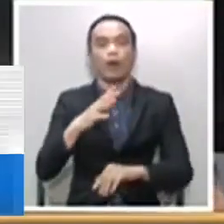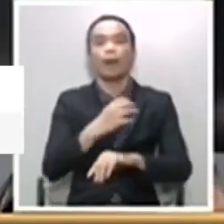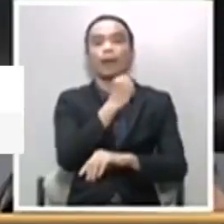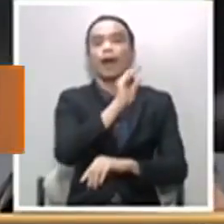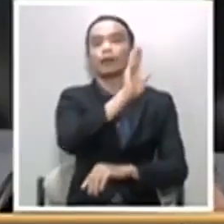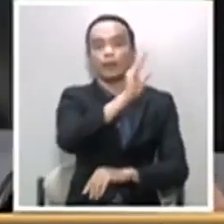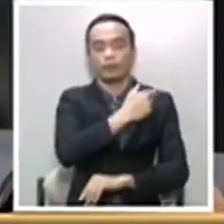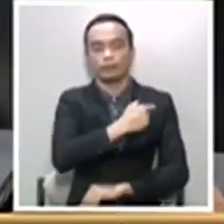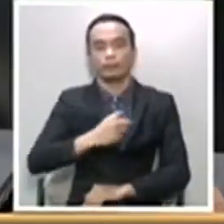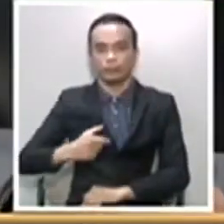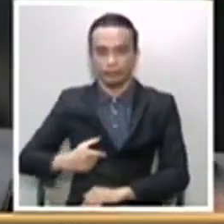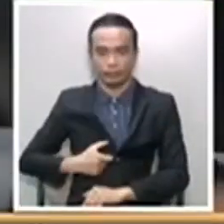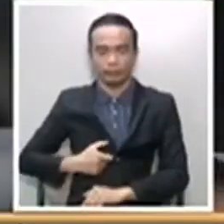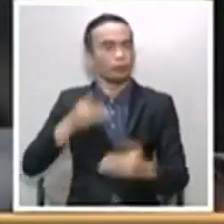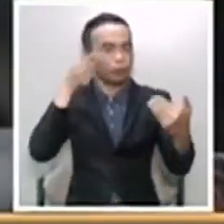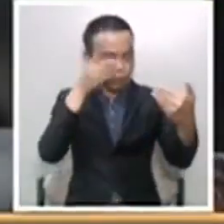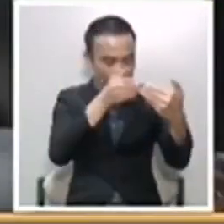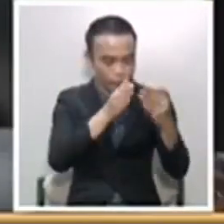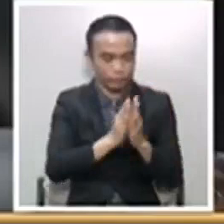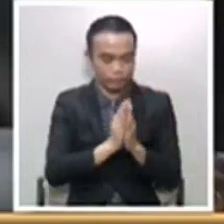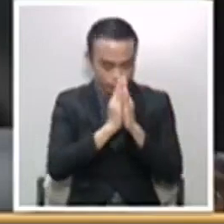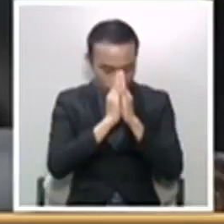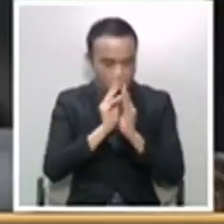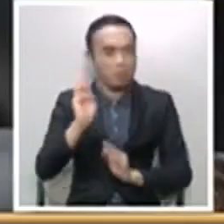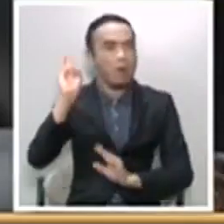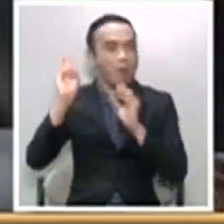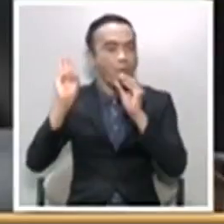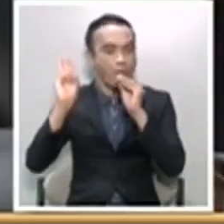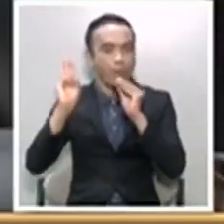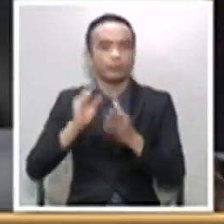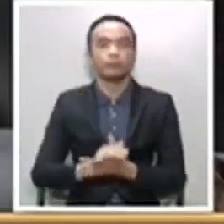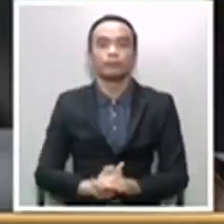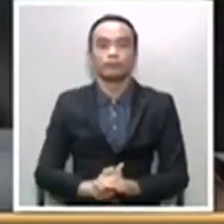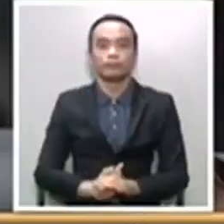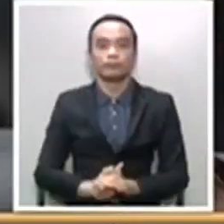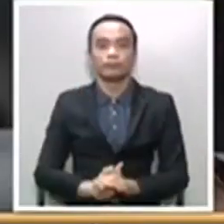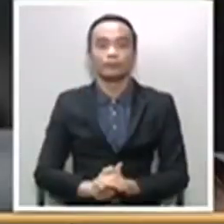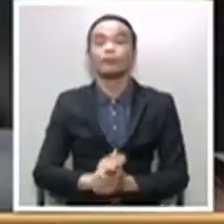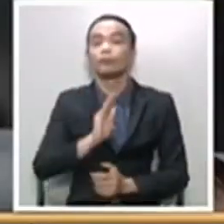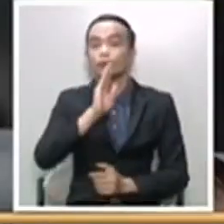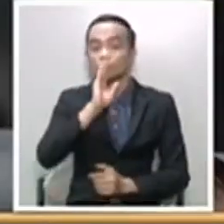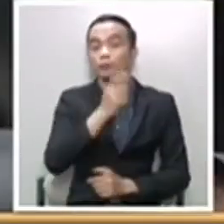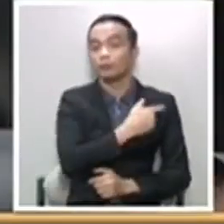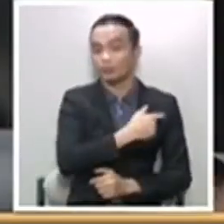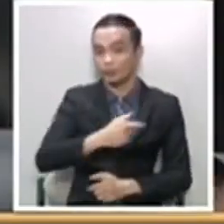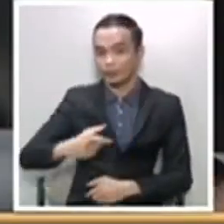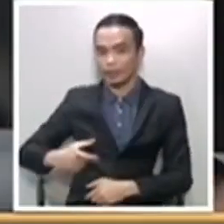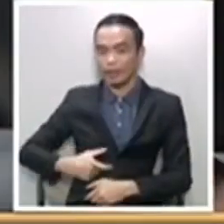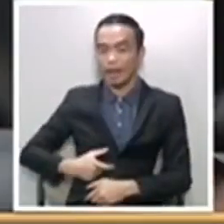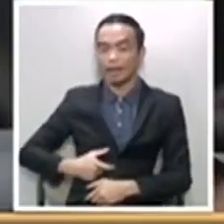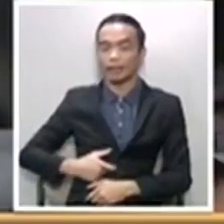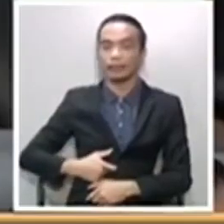ะดังนั้นการที่พระองค์ท่านจะทรงไว้วางพระราชหฤทัยหรือ